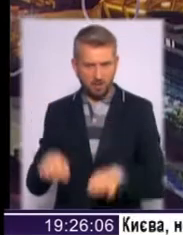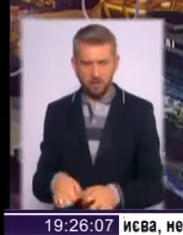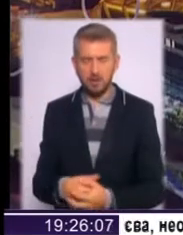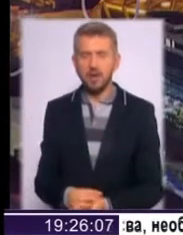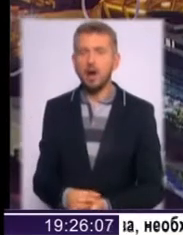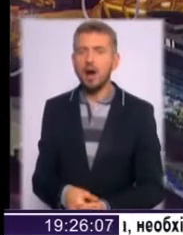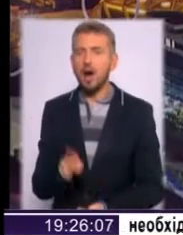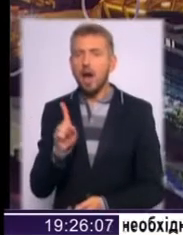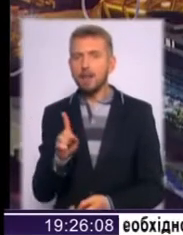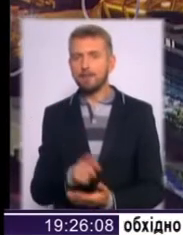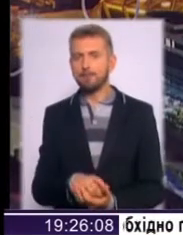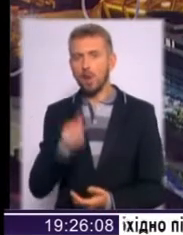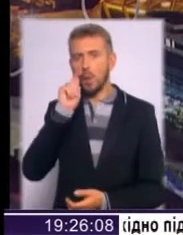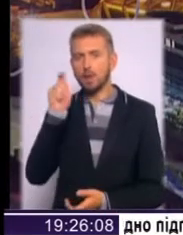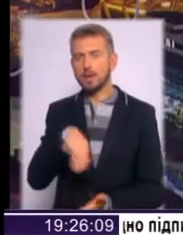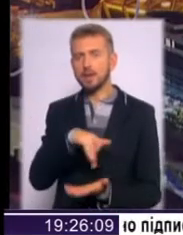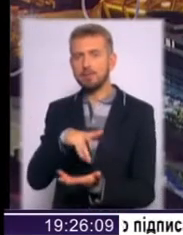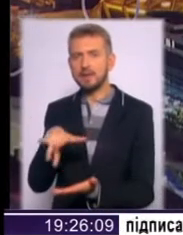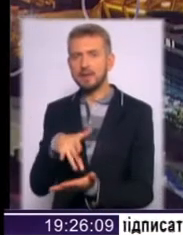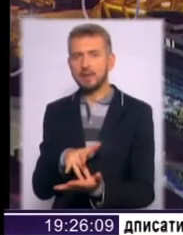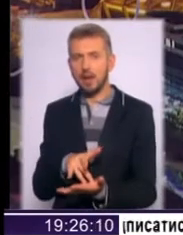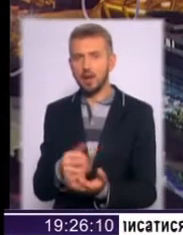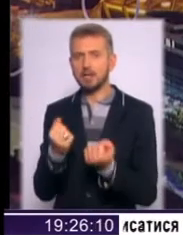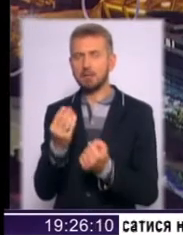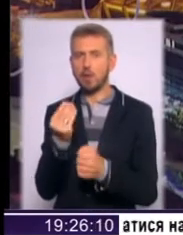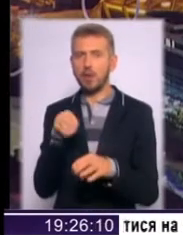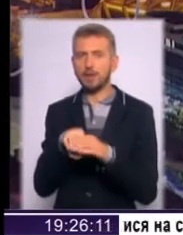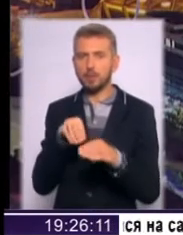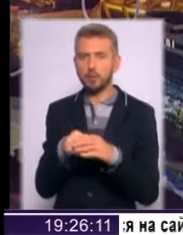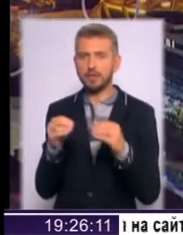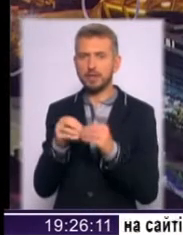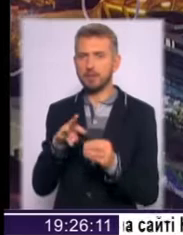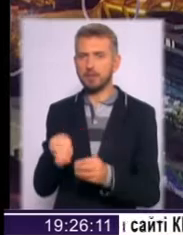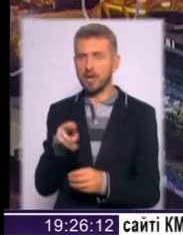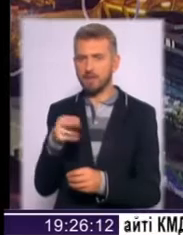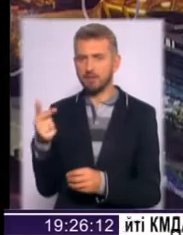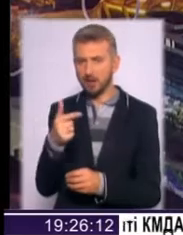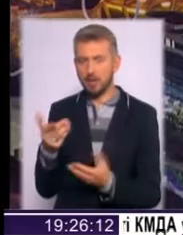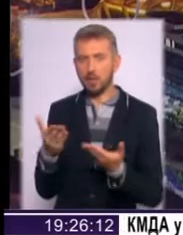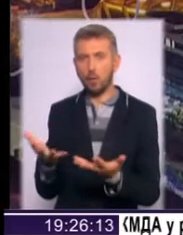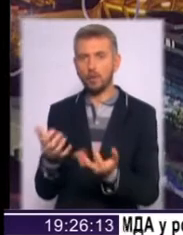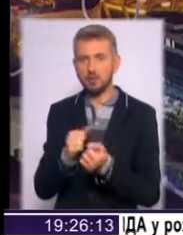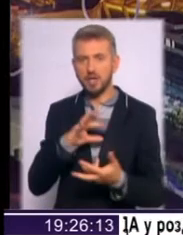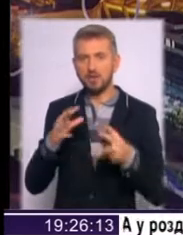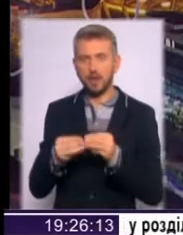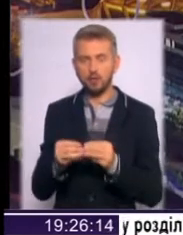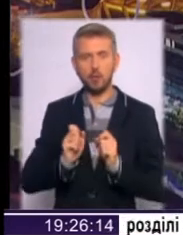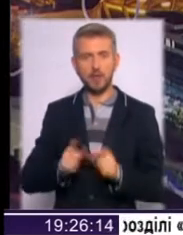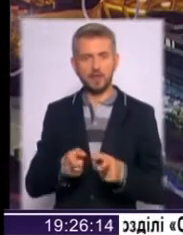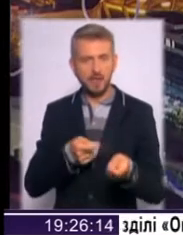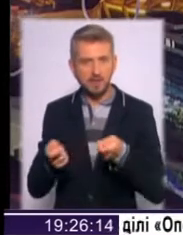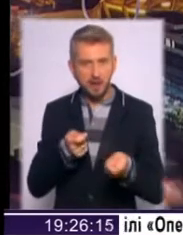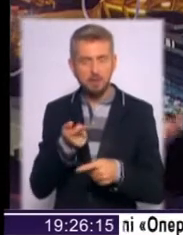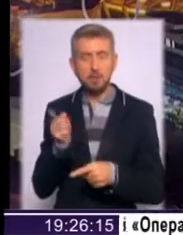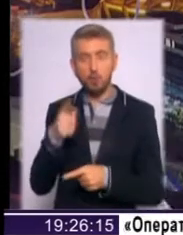менше. Українські міста тримають на депозитах 10 мільярдів гривень, отриманих внаслідок децентралізації. І при цьому